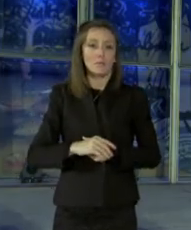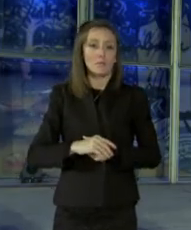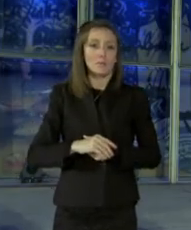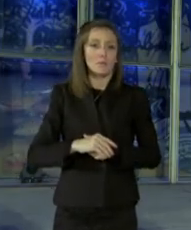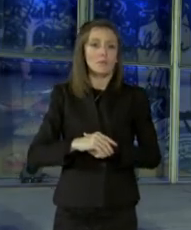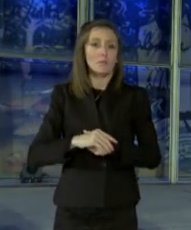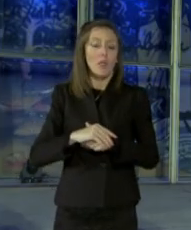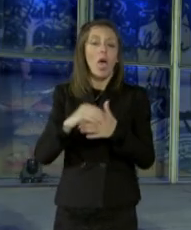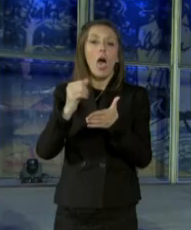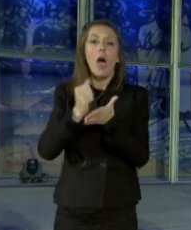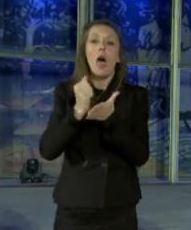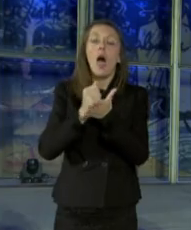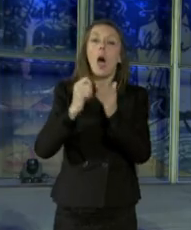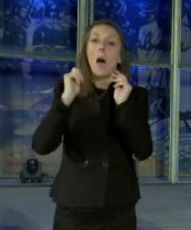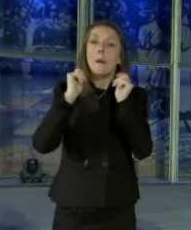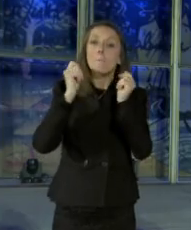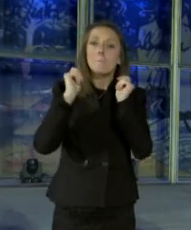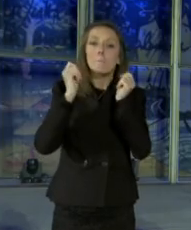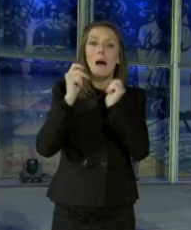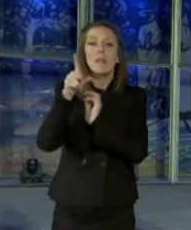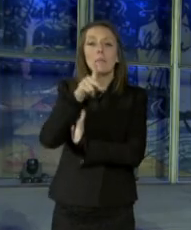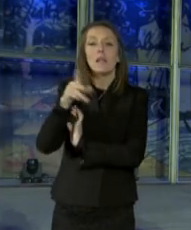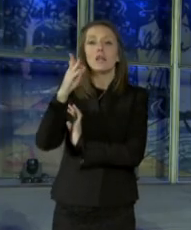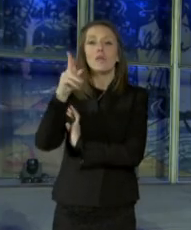padre pellegrino funicelli